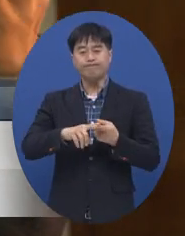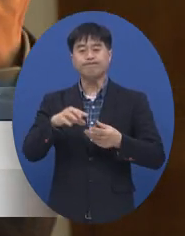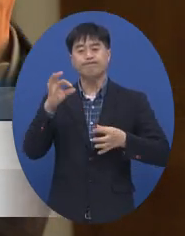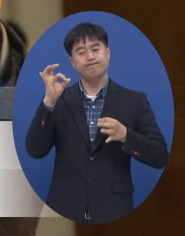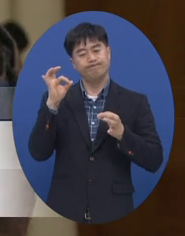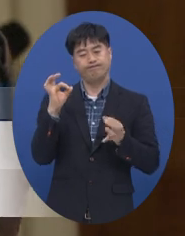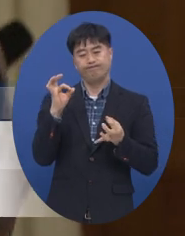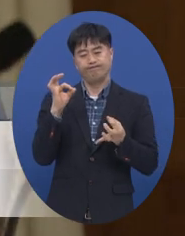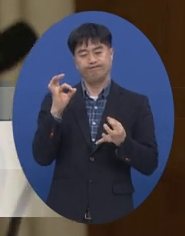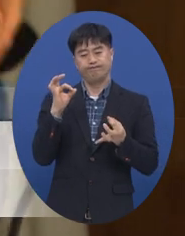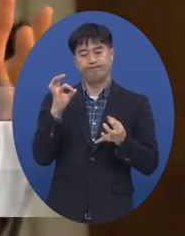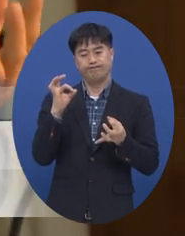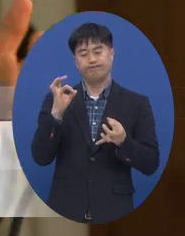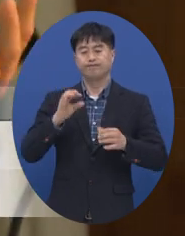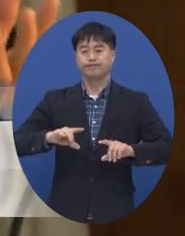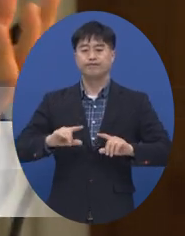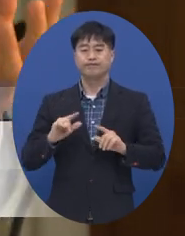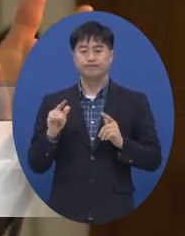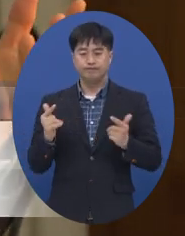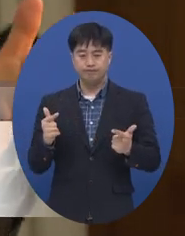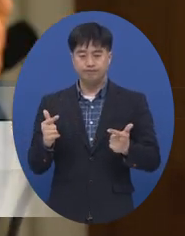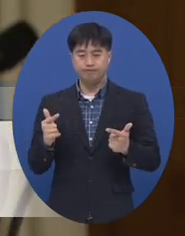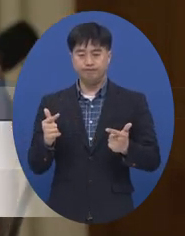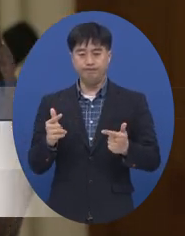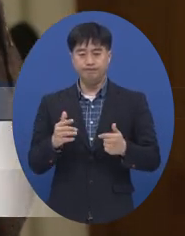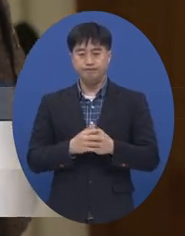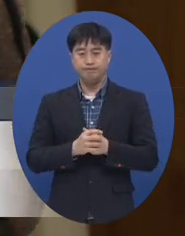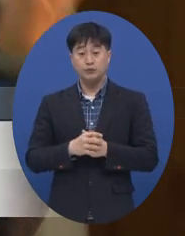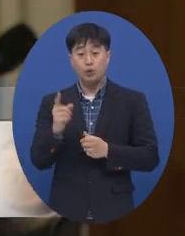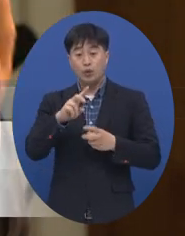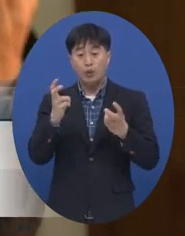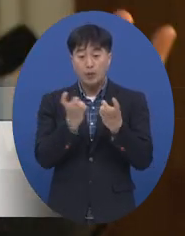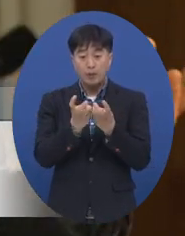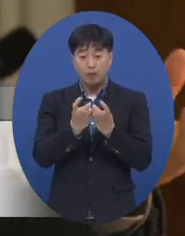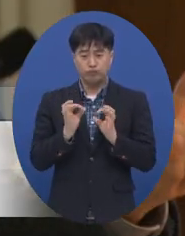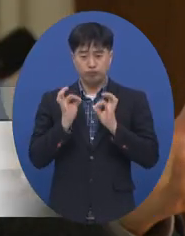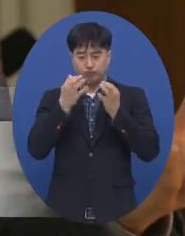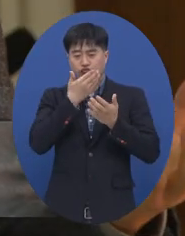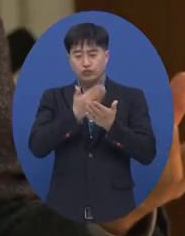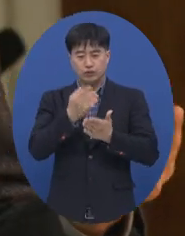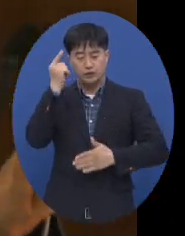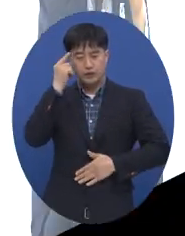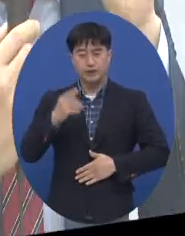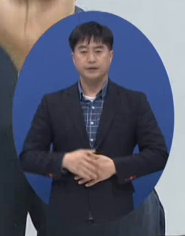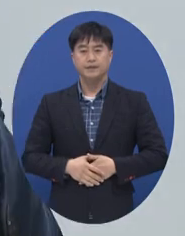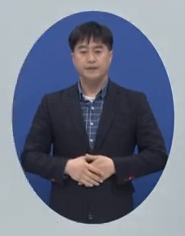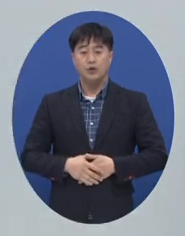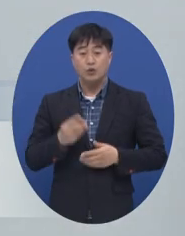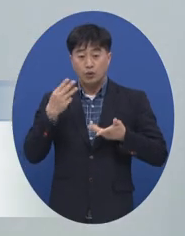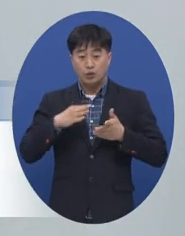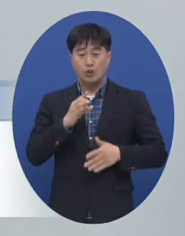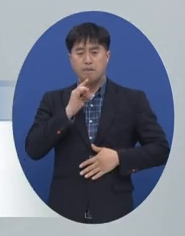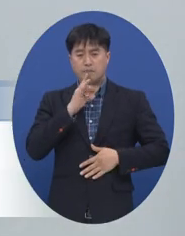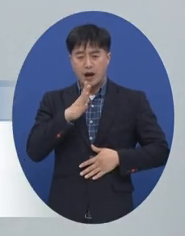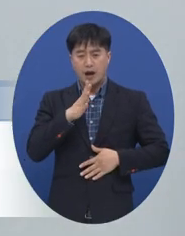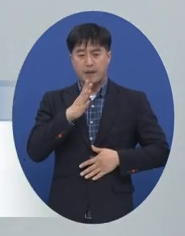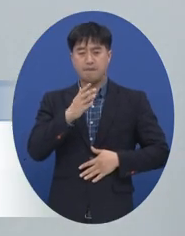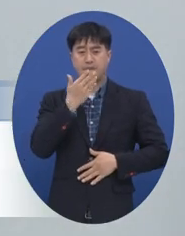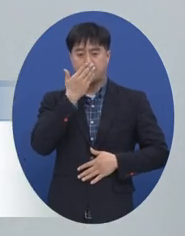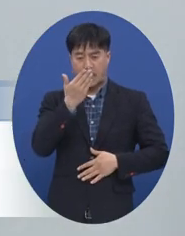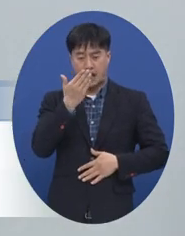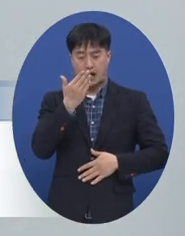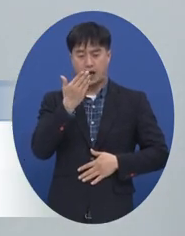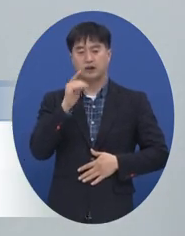그냥 가만히 있어야 될 게 아니라 어떤 식으로도 노력하는 게 중요하다 가사가 굉장히 도 많이